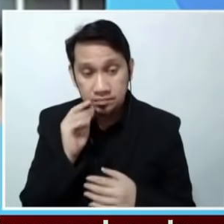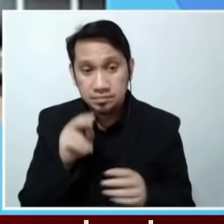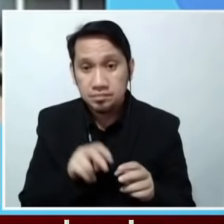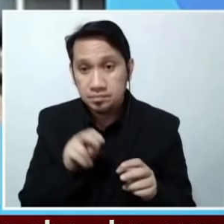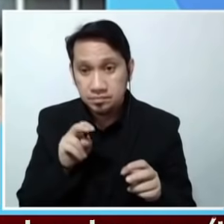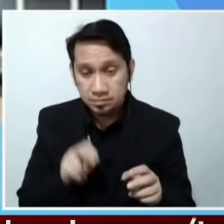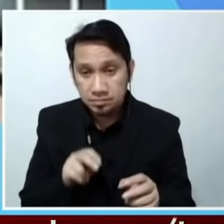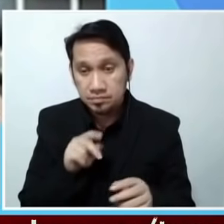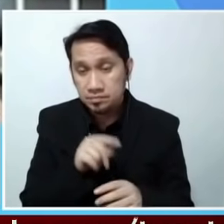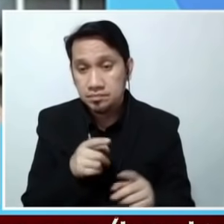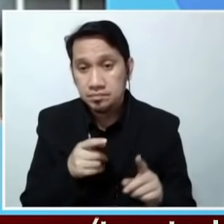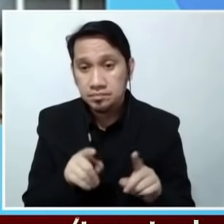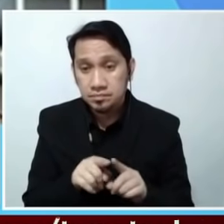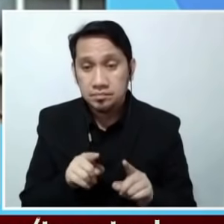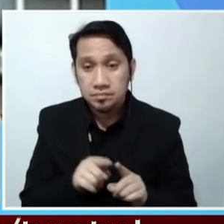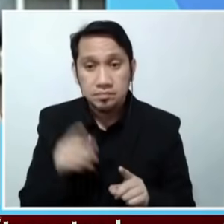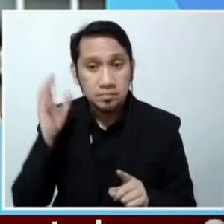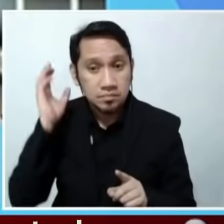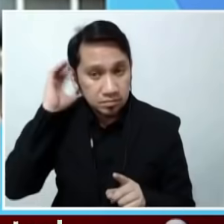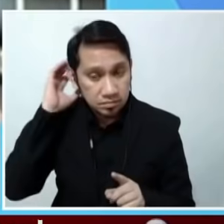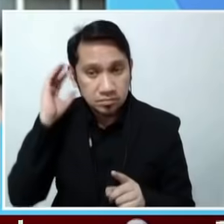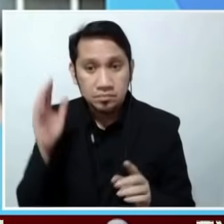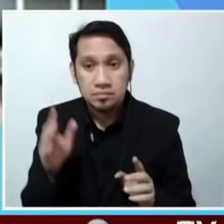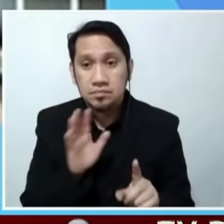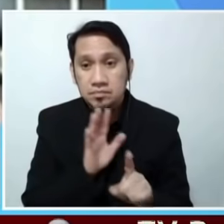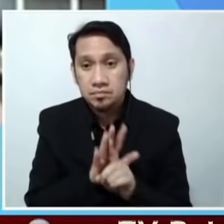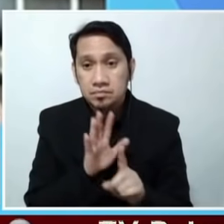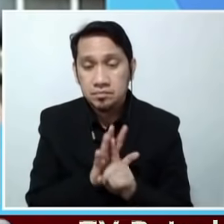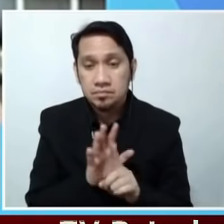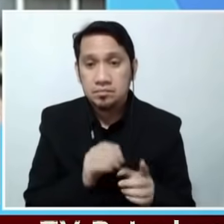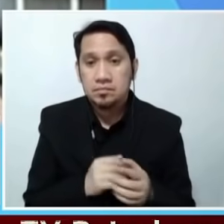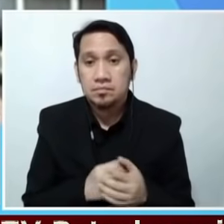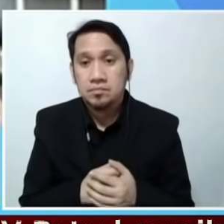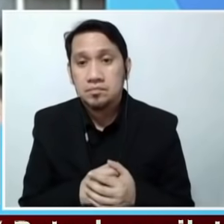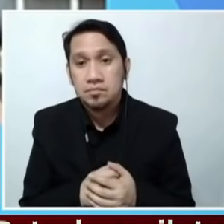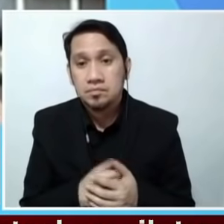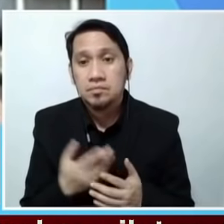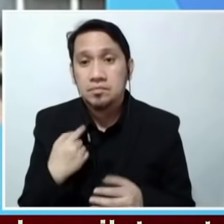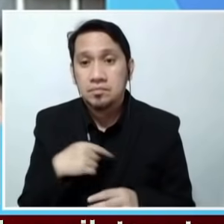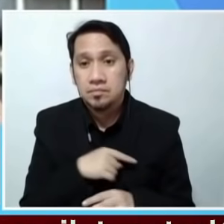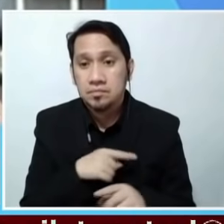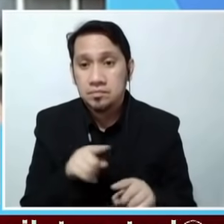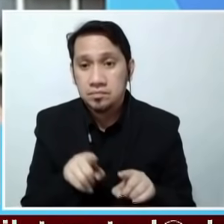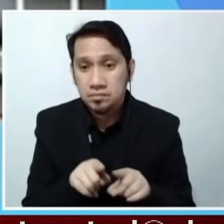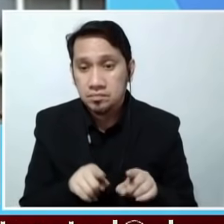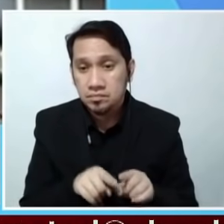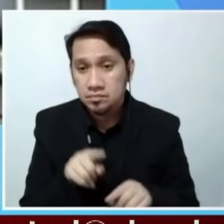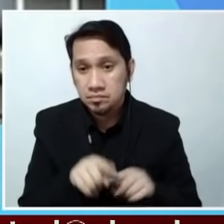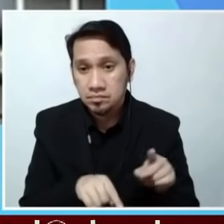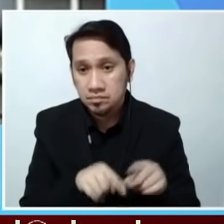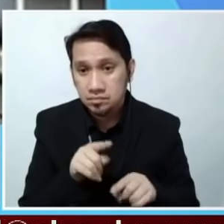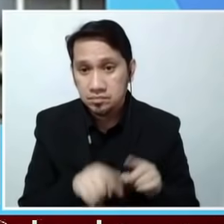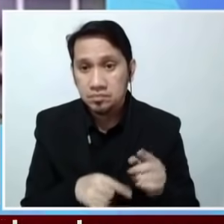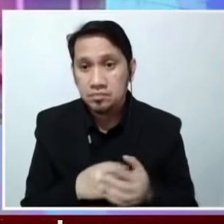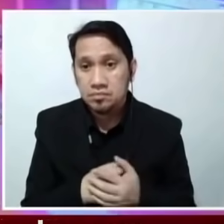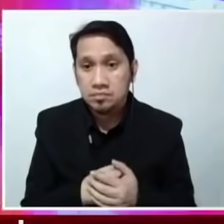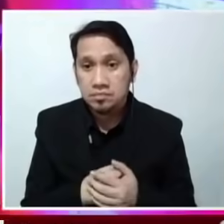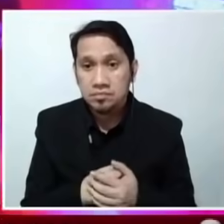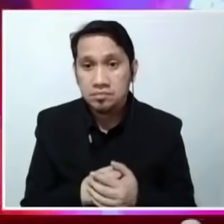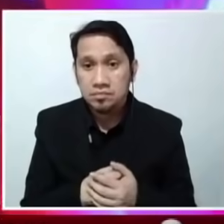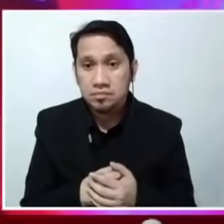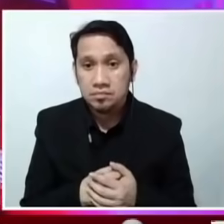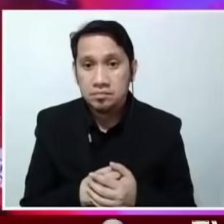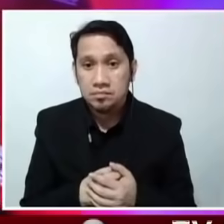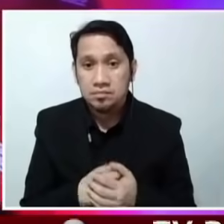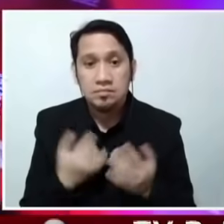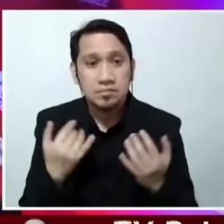taga Mindanao din yan. Super popular din at kaibigan naman natin yan kahit may mga pitik-pitik lately.